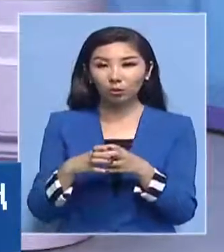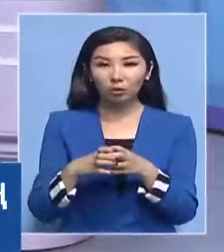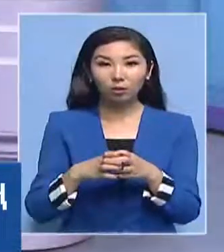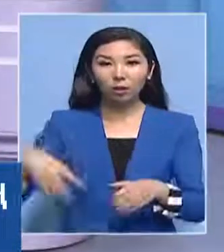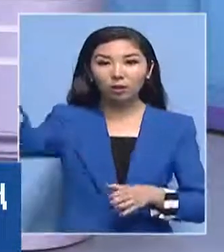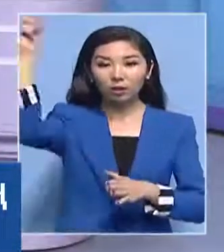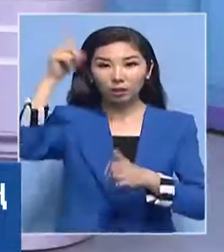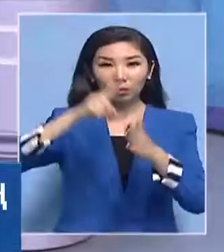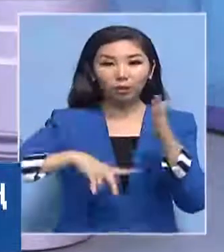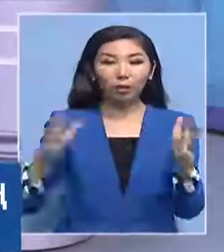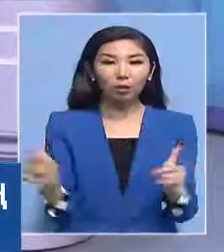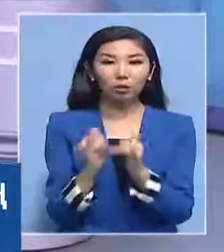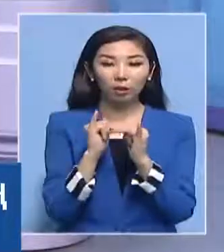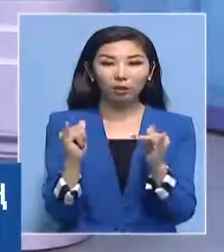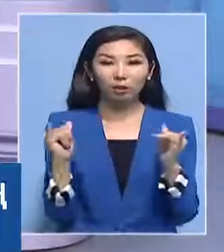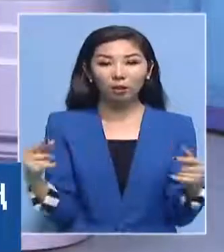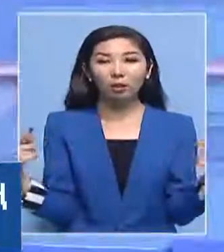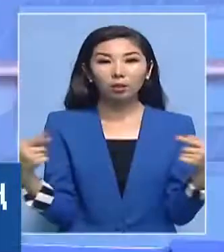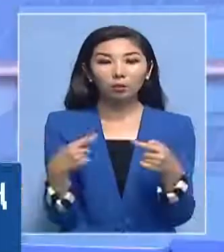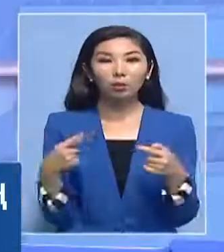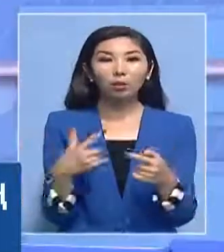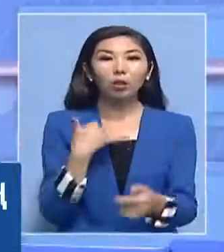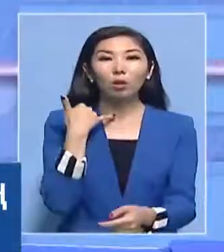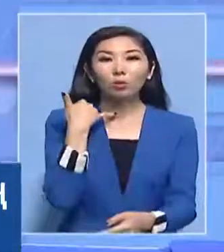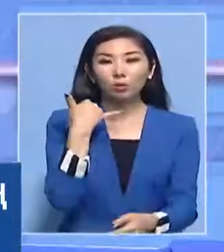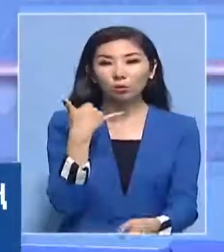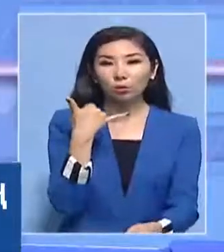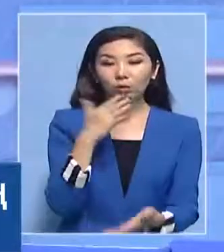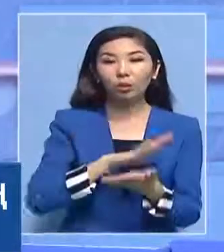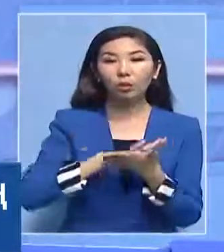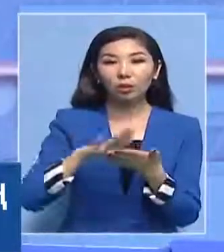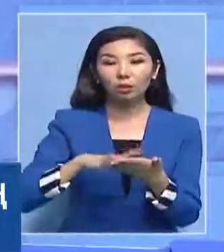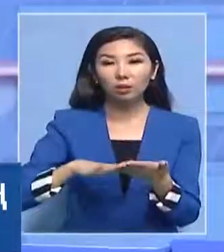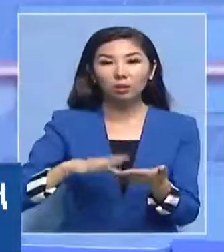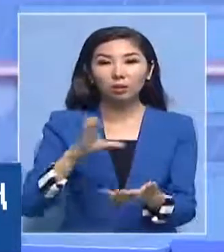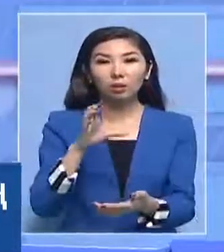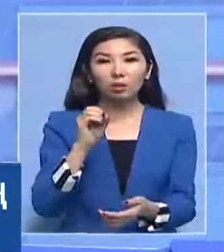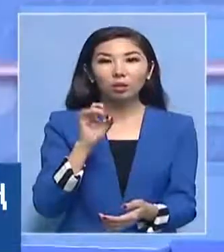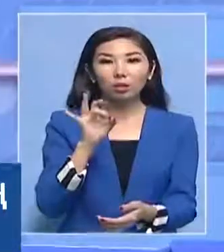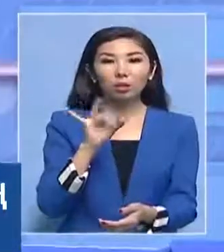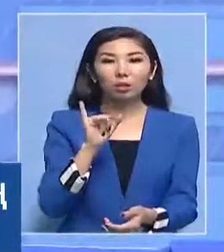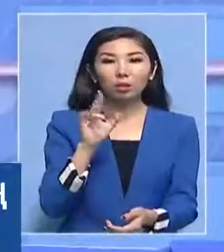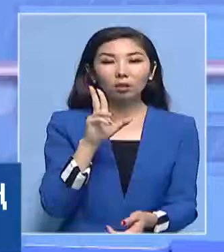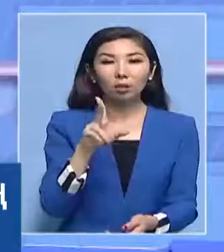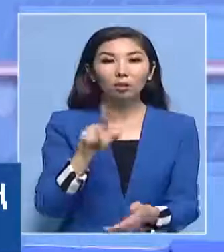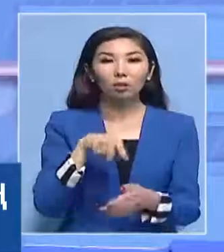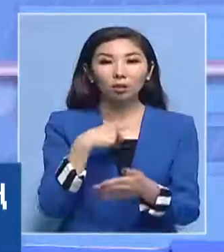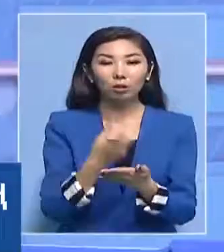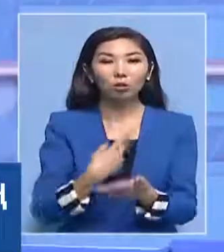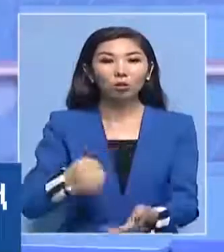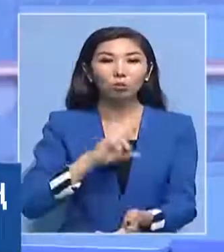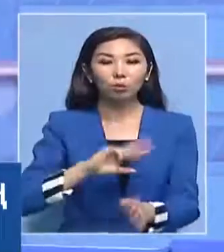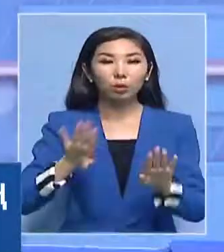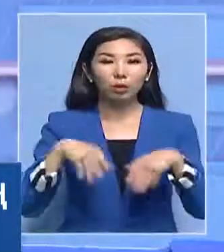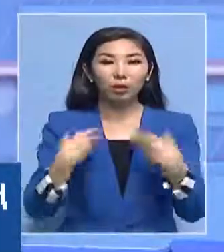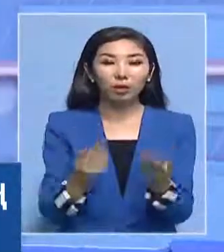осындай ұйымдарға деген сенімі де арта түсері анық. Келіп түскен бір хабарламаны оқи кетейін. Сергесінді көрерменіміз мынандай сауал жолдапты. Жұмыс